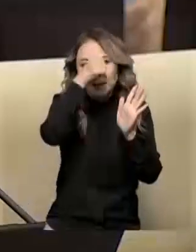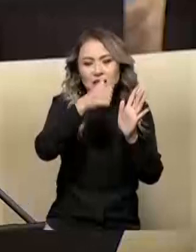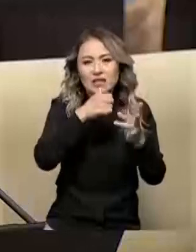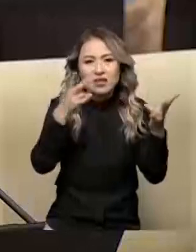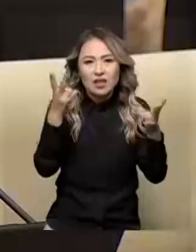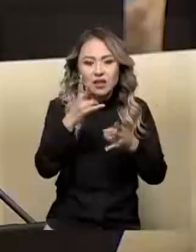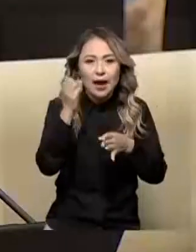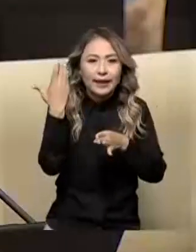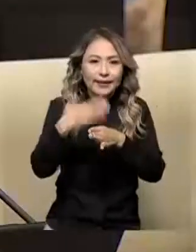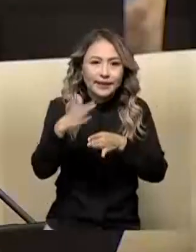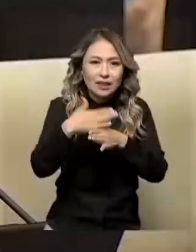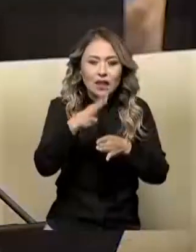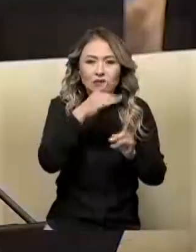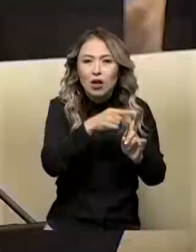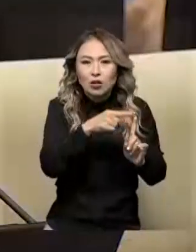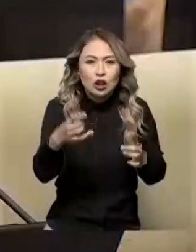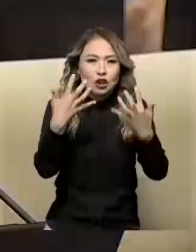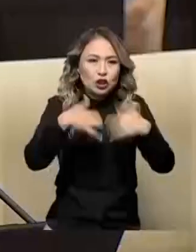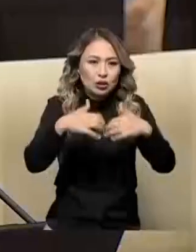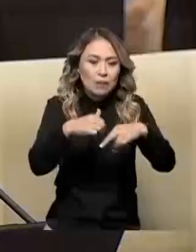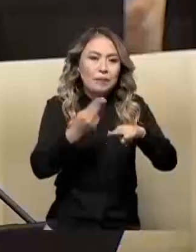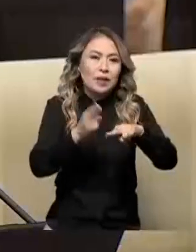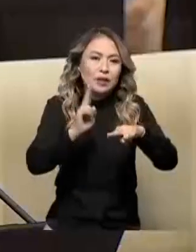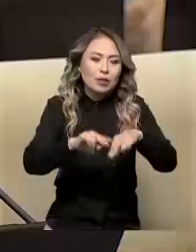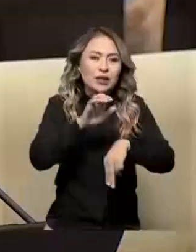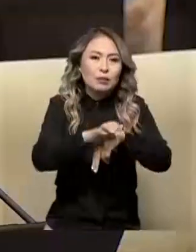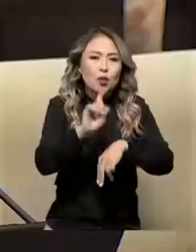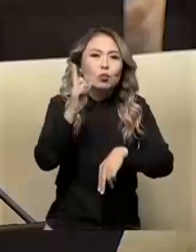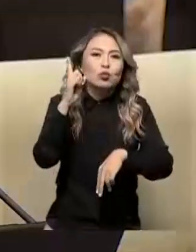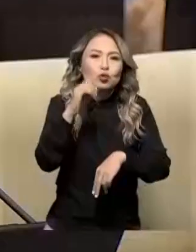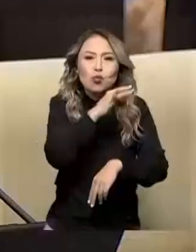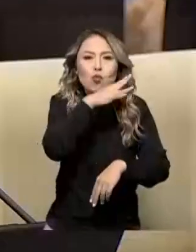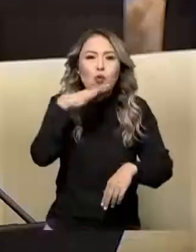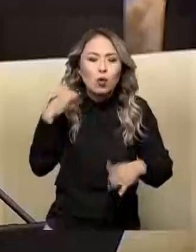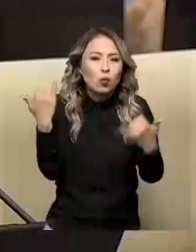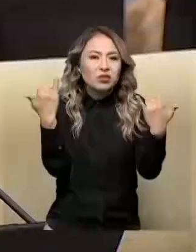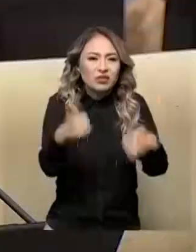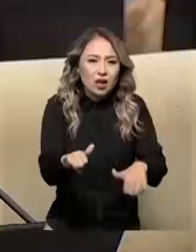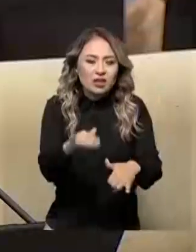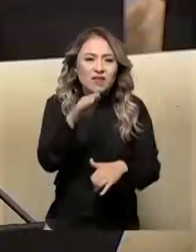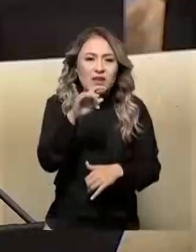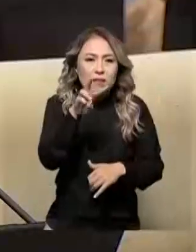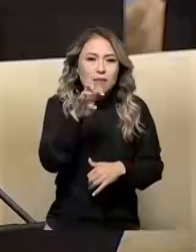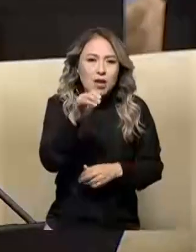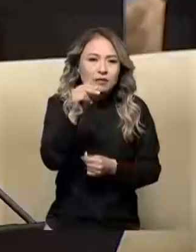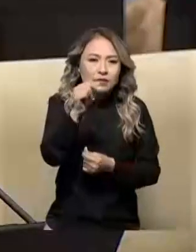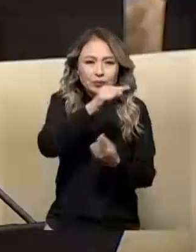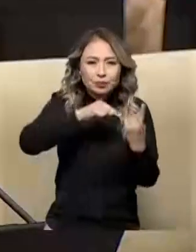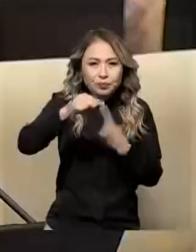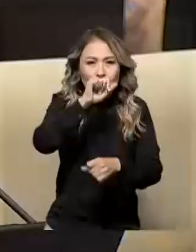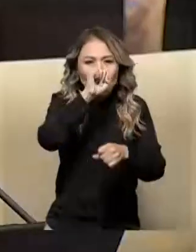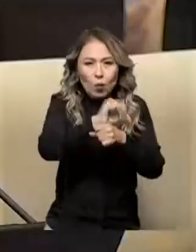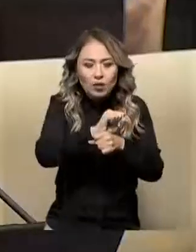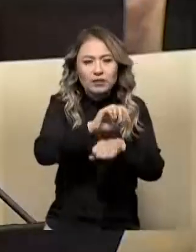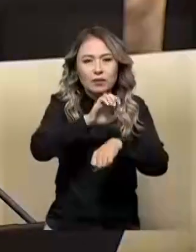Ал несие пайызы бұл уақытта есептеле береді. Сөйте тұра бізде импорт неге соншалықты көп деп таңғаламыз. Фермерлер ақша айналымын тоқтатып қойып